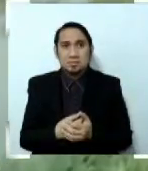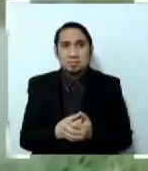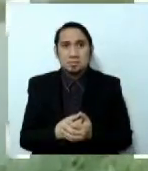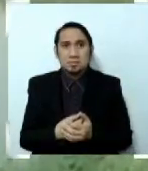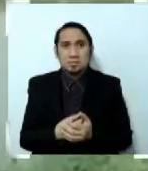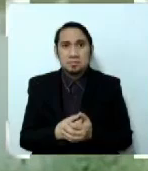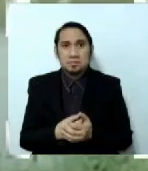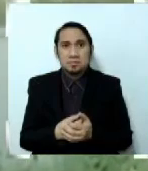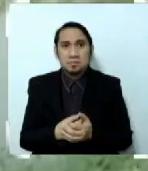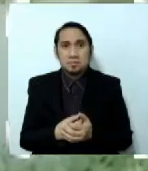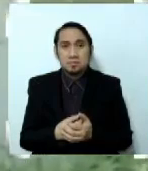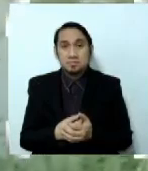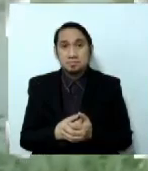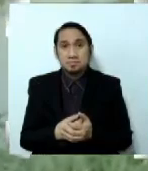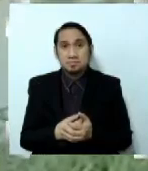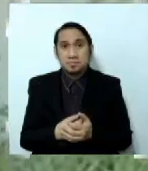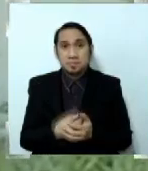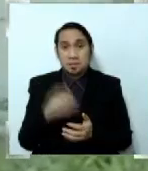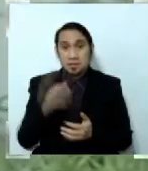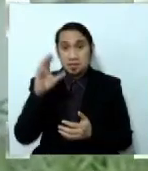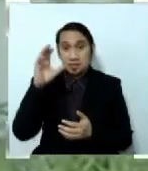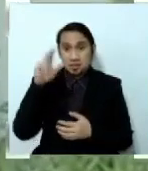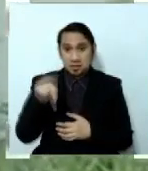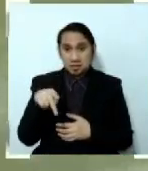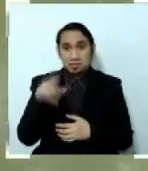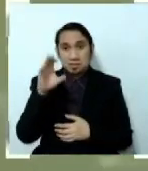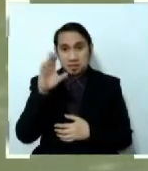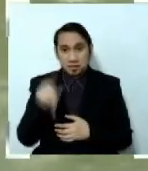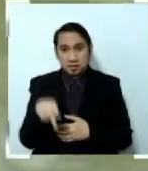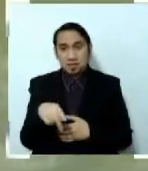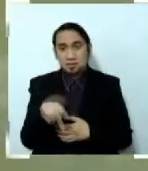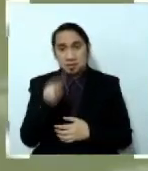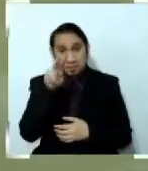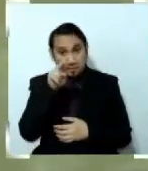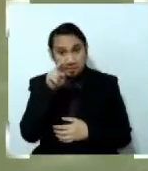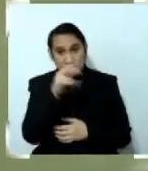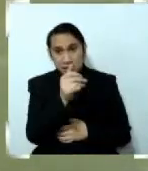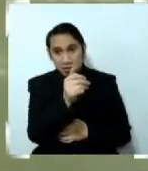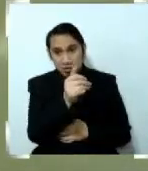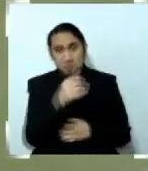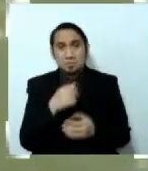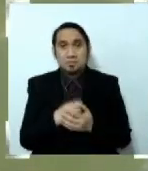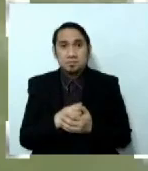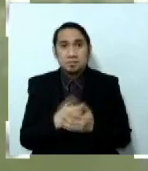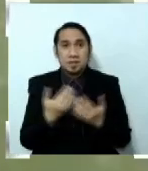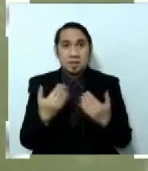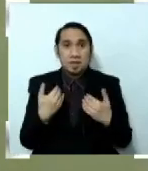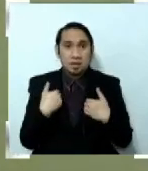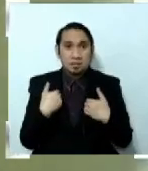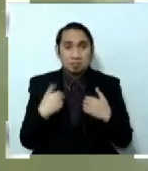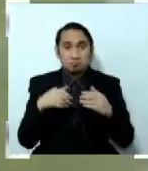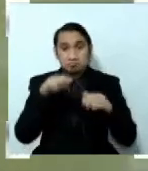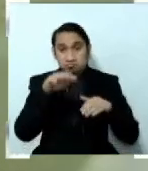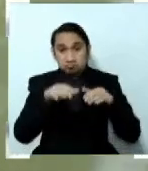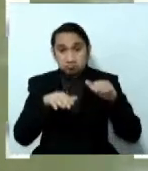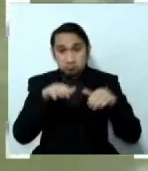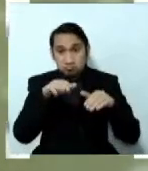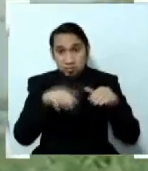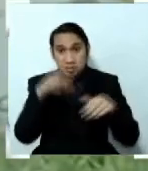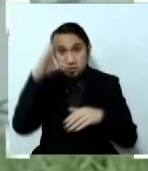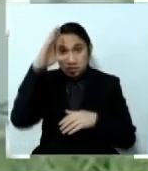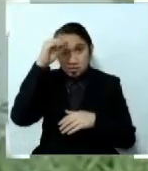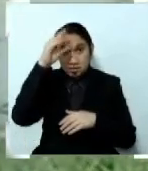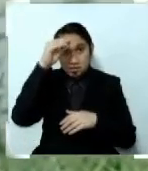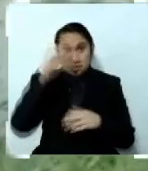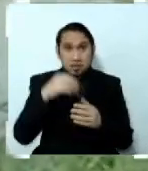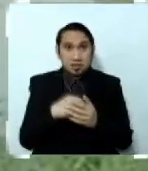Sa kuha ng cellphone video sa isang ilog sa Santa Maria, Bulacan, makikitang lumalangoy patungong Pampang ang isang lalaki.